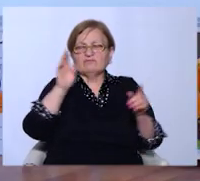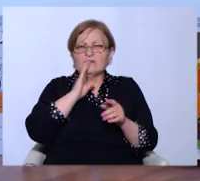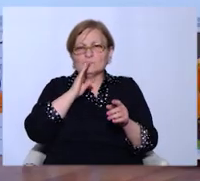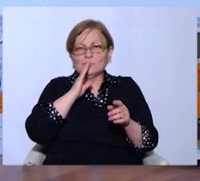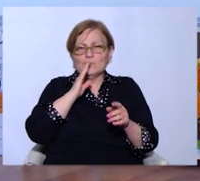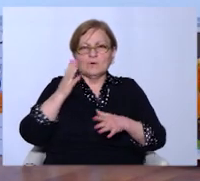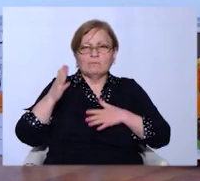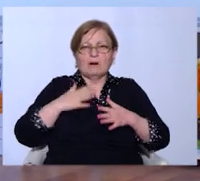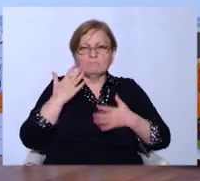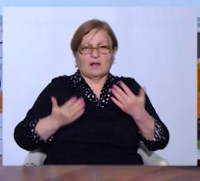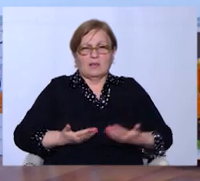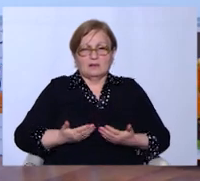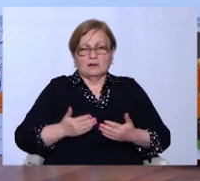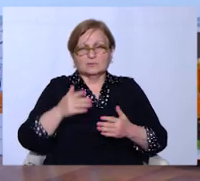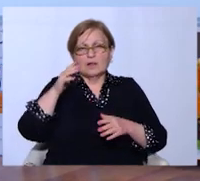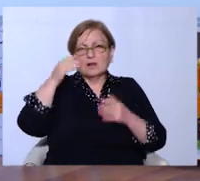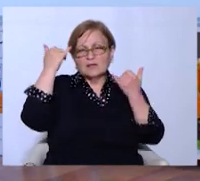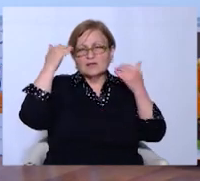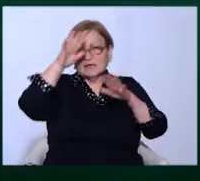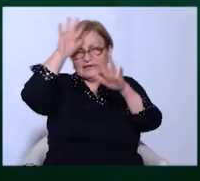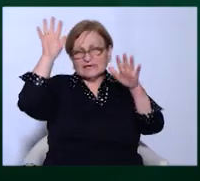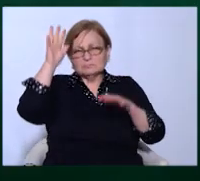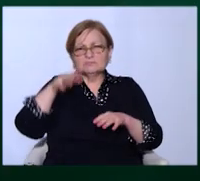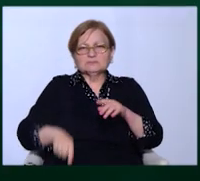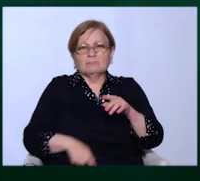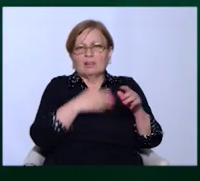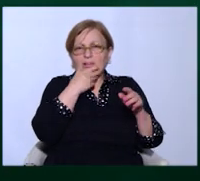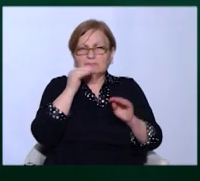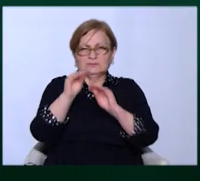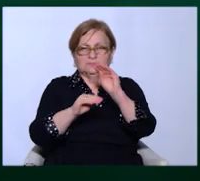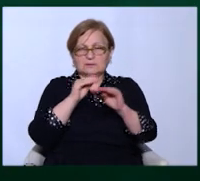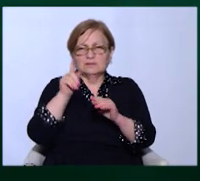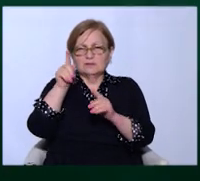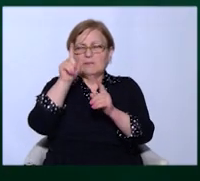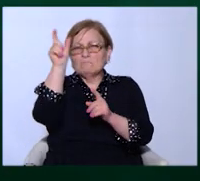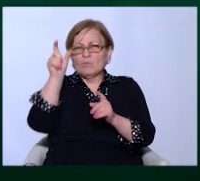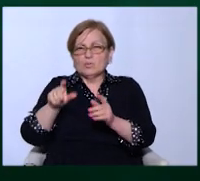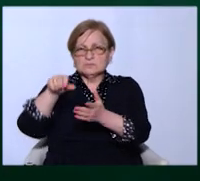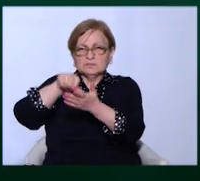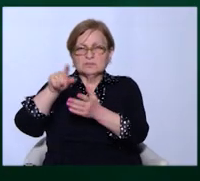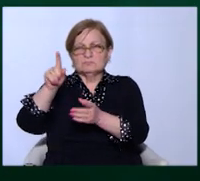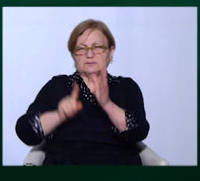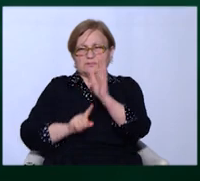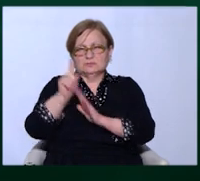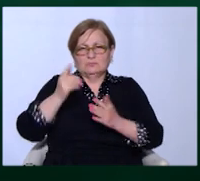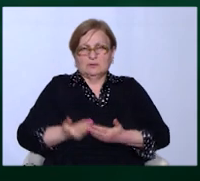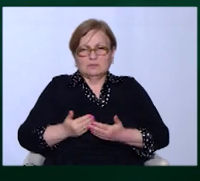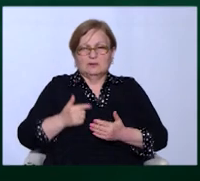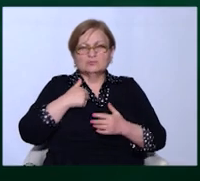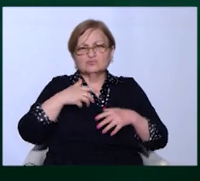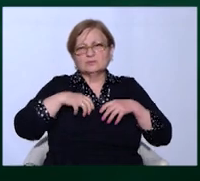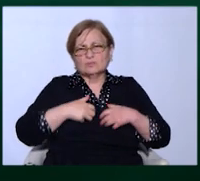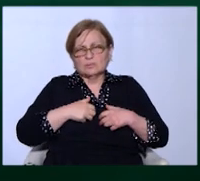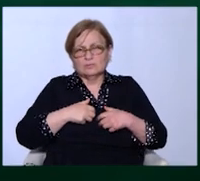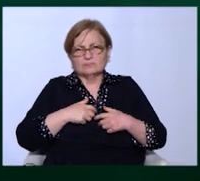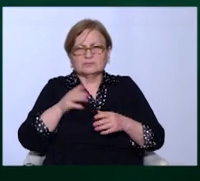მოიმან შენი ირმის ფეხები. და გაიხარონ იმათ მგოსნებმაც, მათი ცხოვრება ხვალე იწყება, ჩვენ გლოვიარე